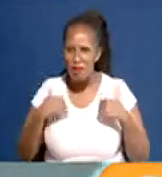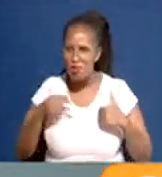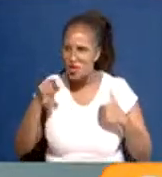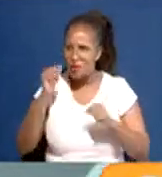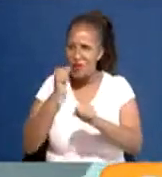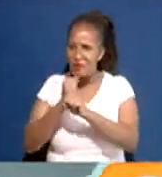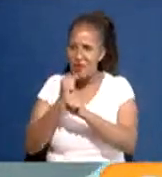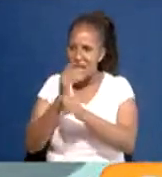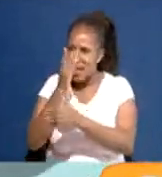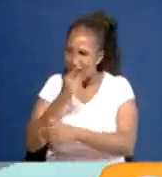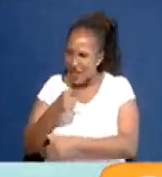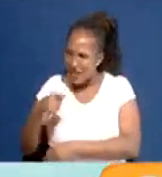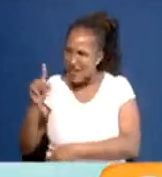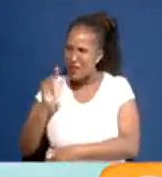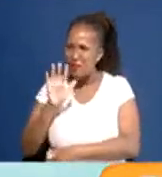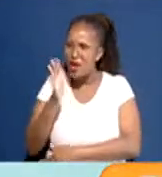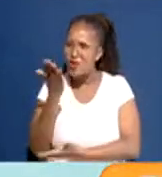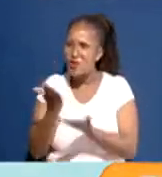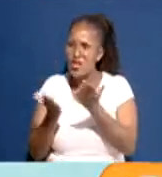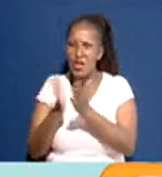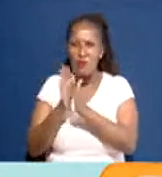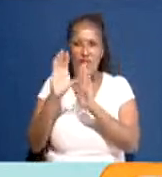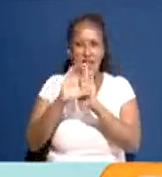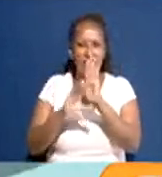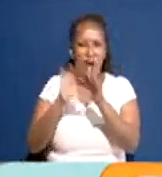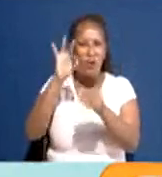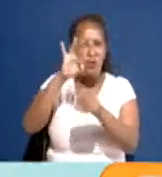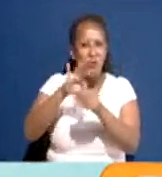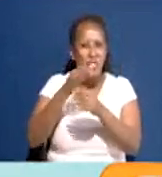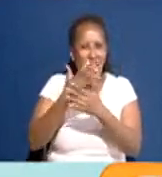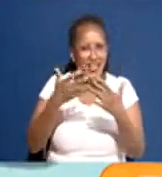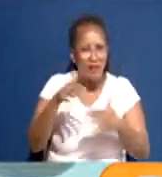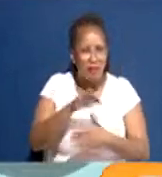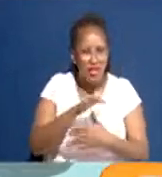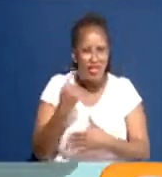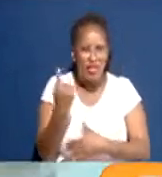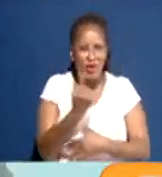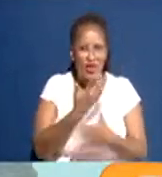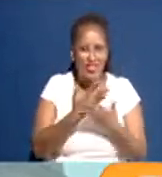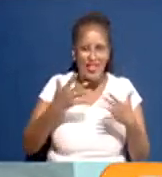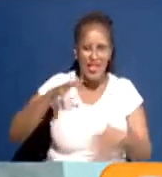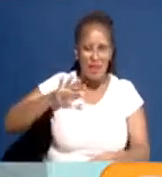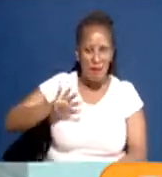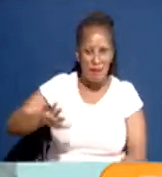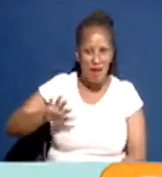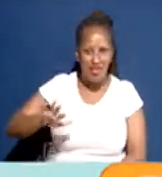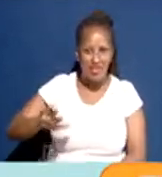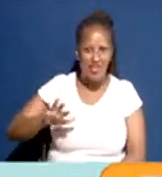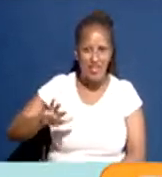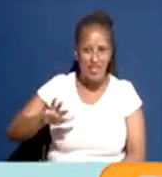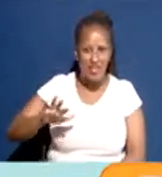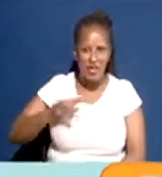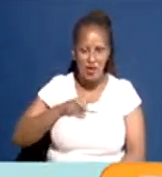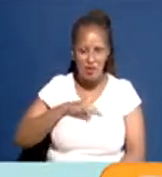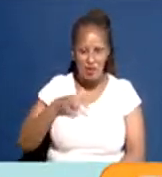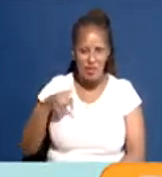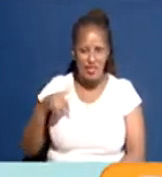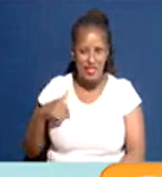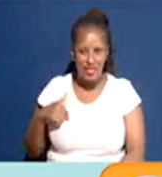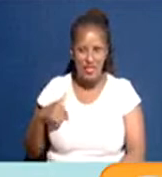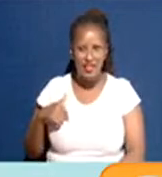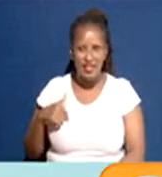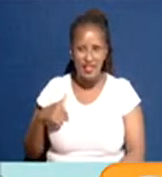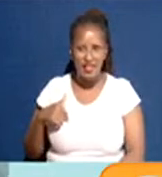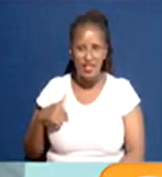wajibu wenu wa kikatiba kupiga mahali kura mulipiga. Ile imebaki sasa ni kwamba